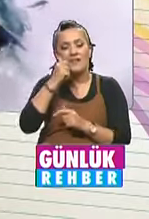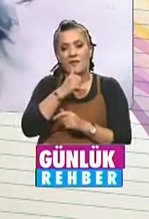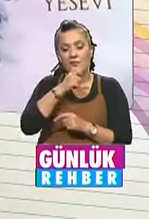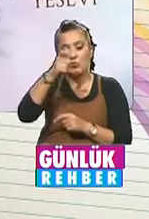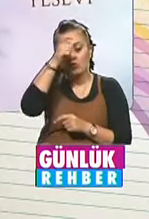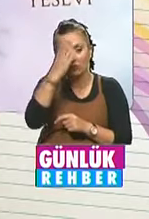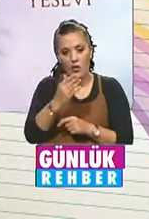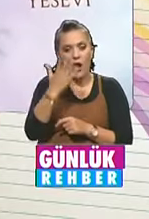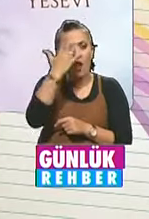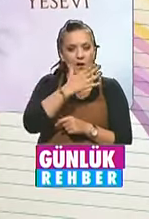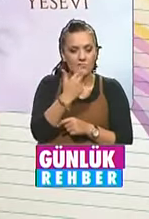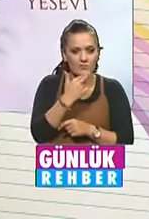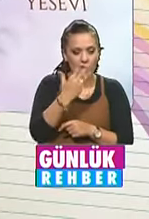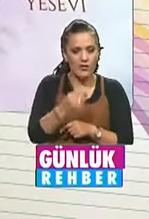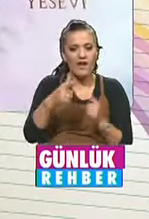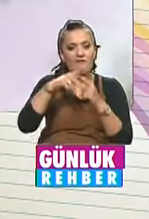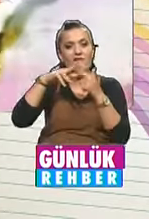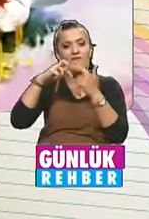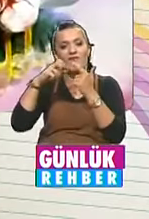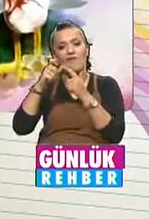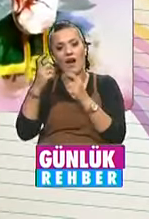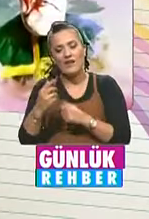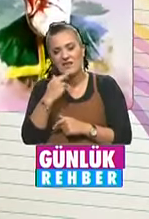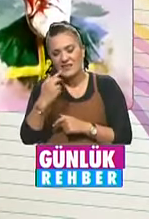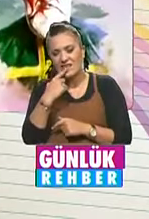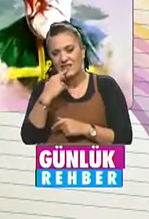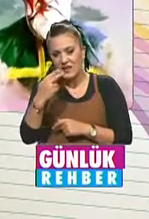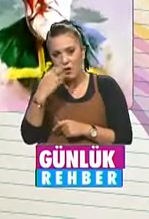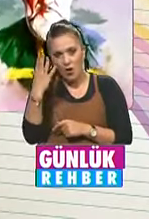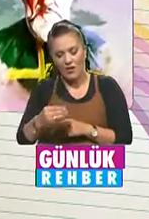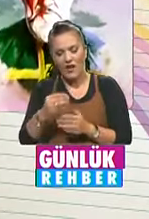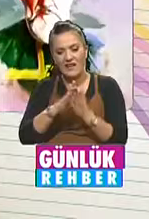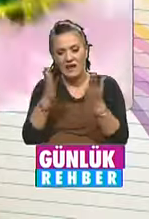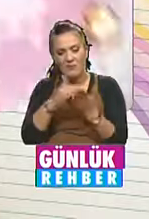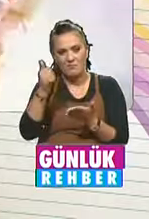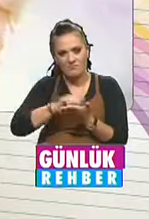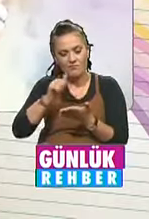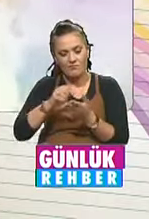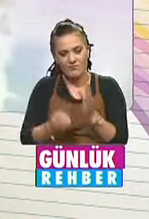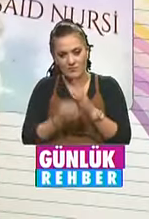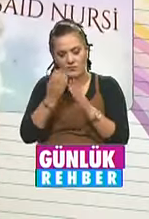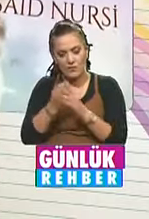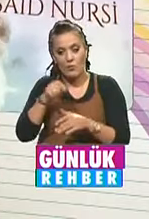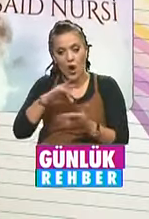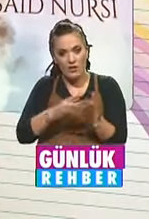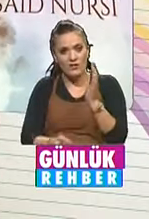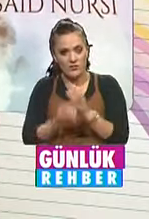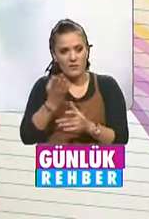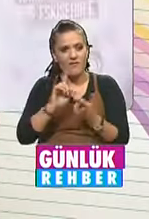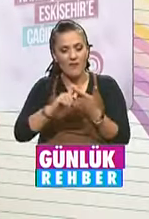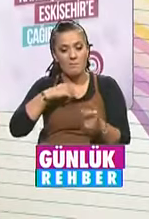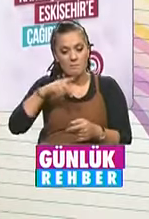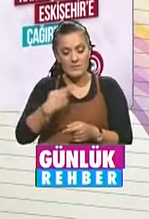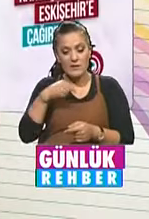Arapça olarak, Farsça olarak eserlerini veriyorlardı. Hı hı. Bunu ortaya çıkarmak ve